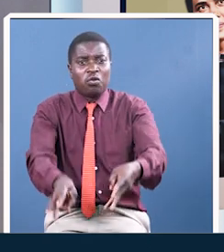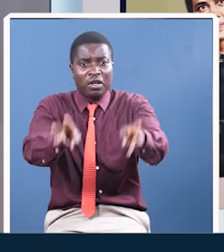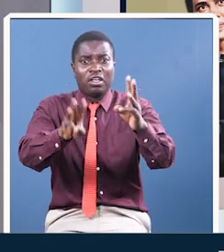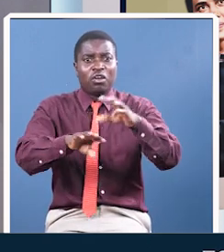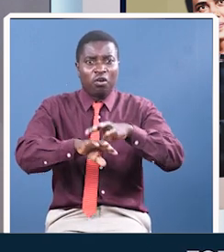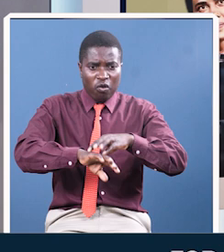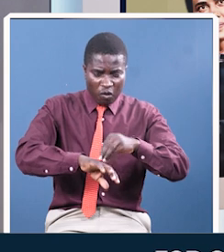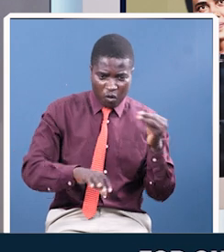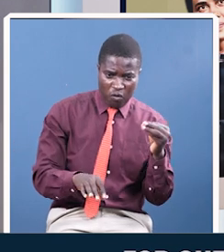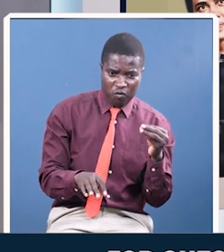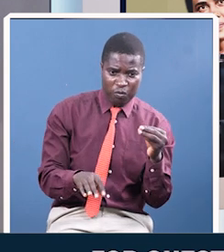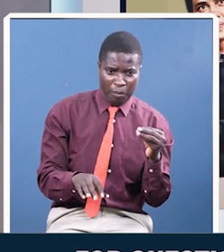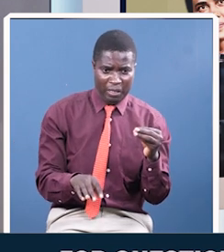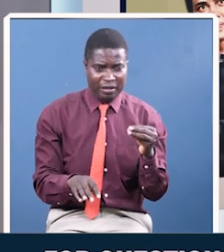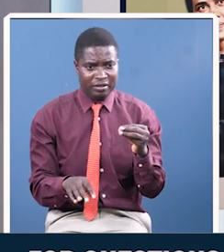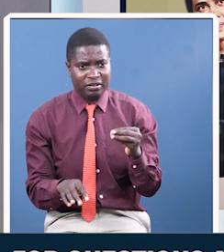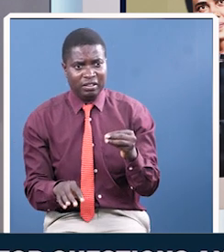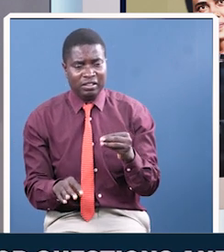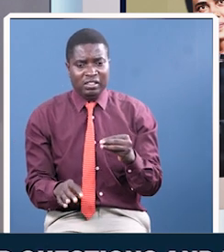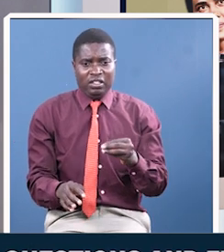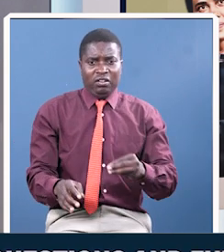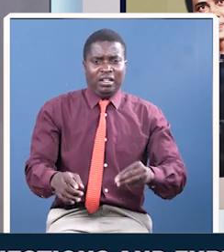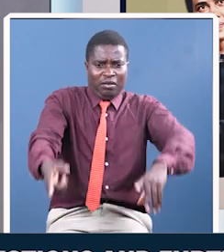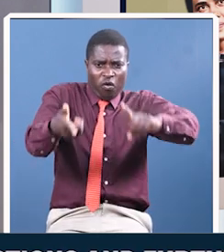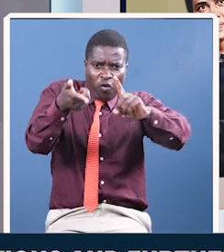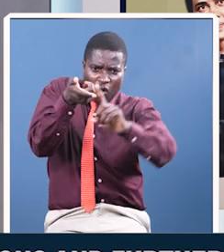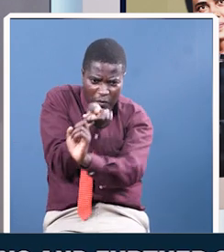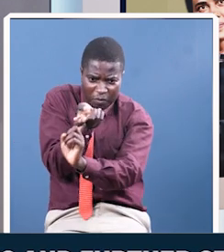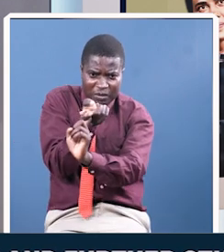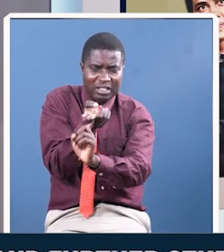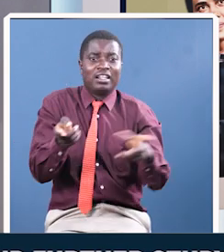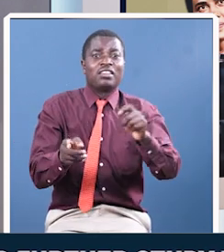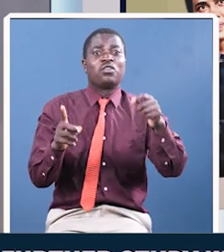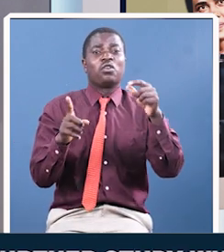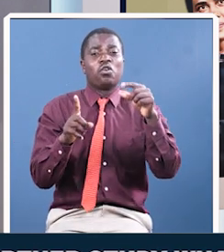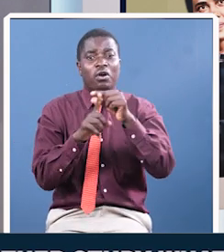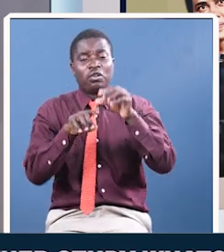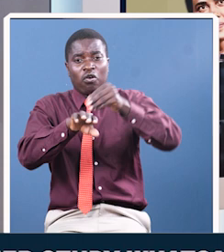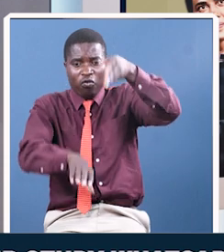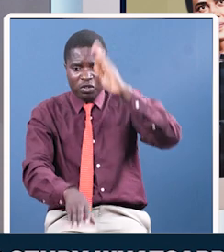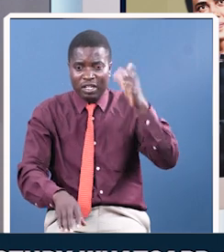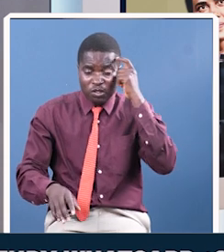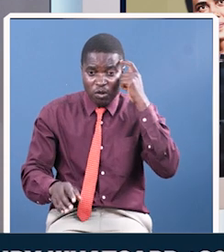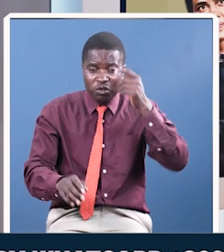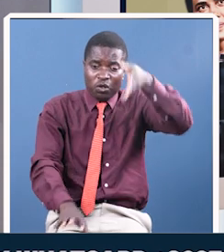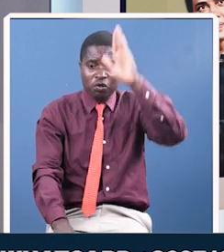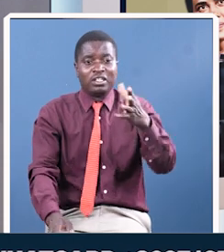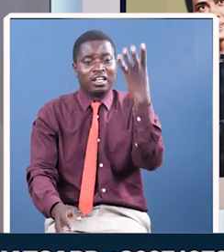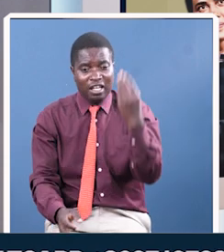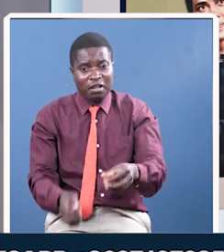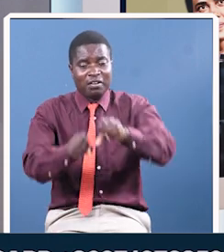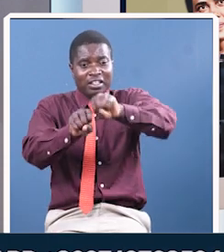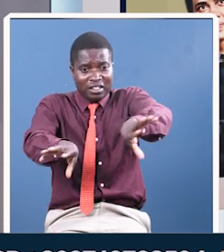Counterfeit apa Satan anenge achiita counter the original. Anoziva kuti mwari ane sabata saka